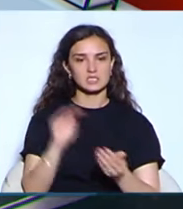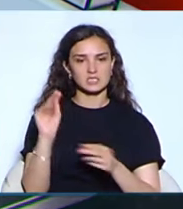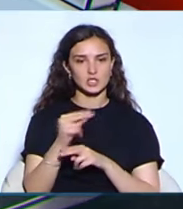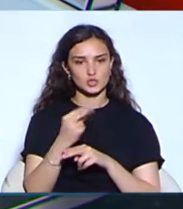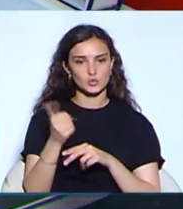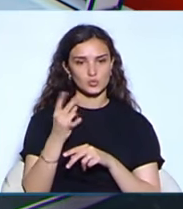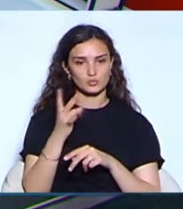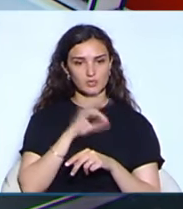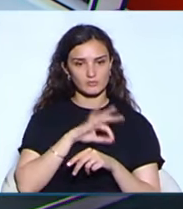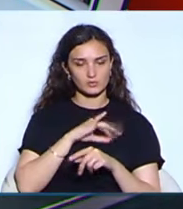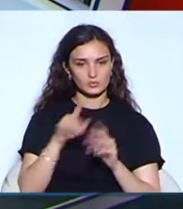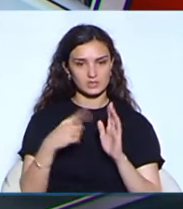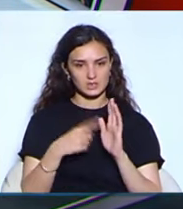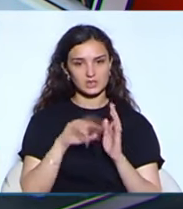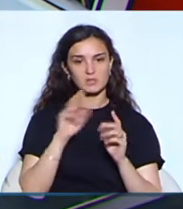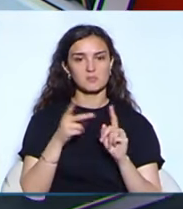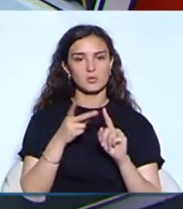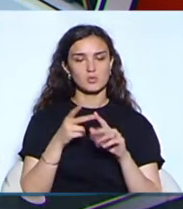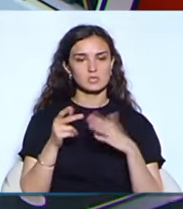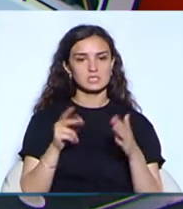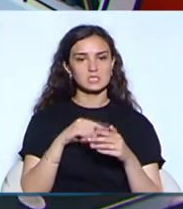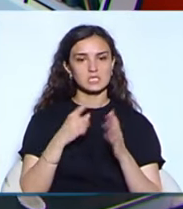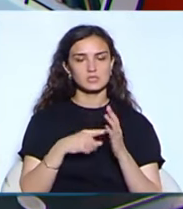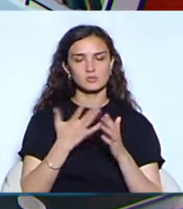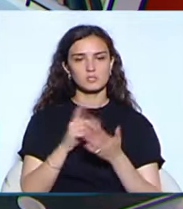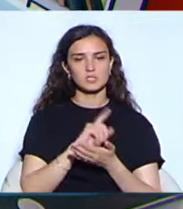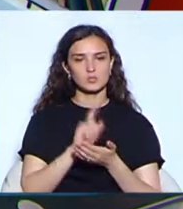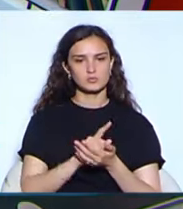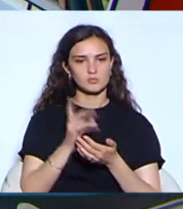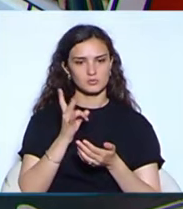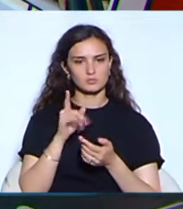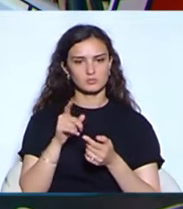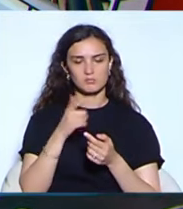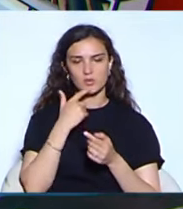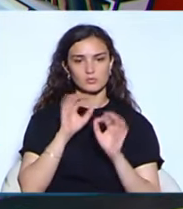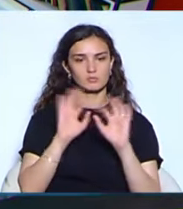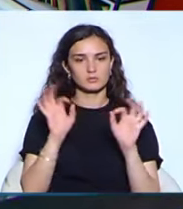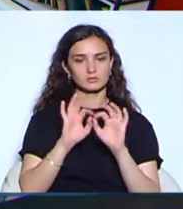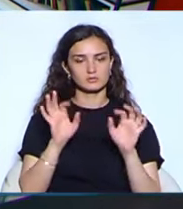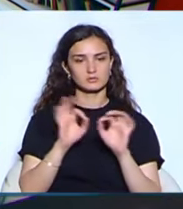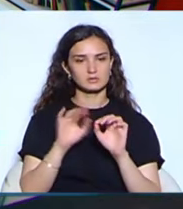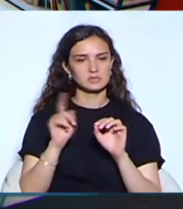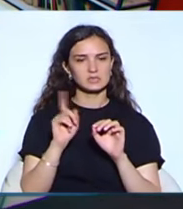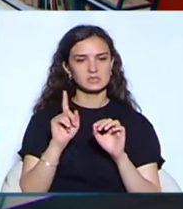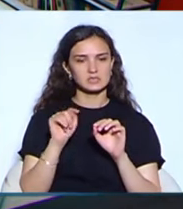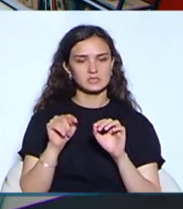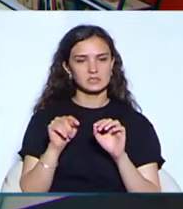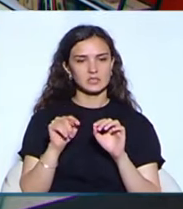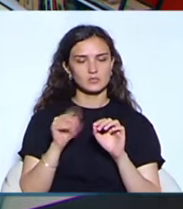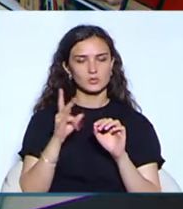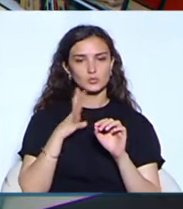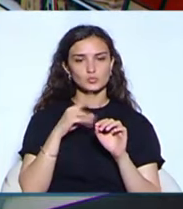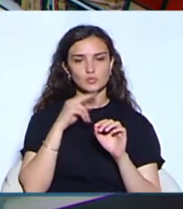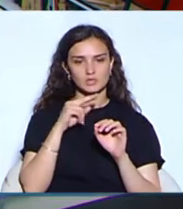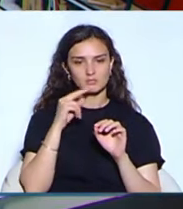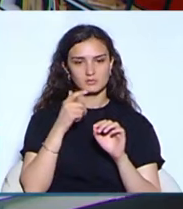უნდა გამოვიყენოთ ეს საკითხი და მეორე საკითხი, რომელიც აუცილებლად ასევე უნდა გაუზიაროთ მაყურებელს, რა ნიშნების მიმართ უნდა იყოს ფხიზლად